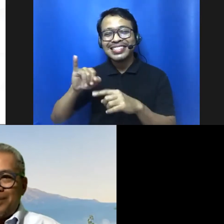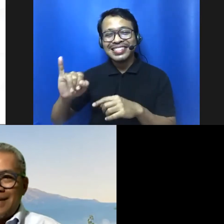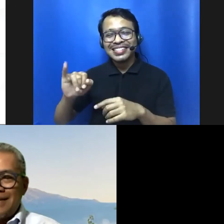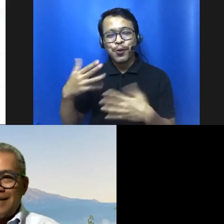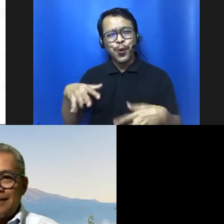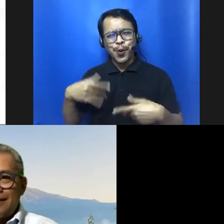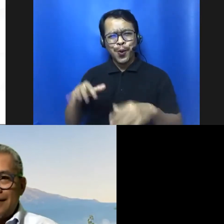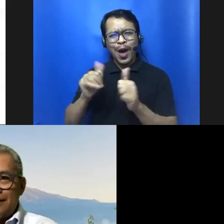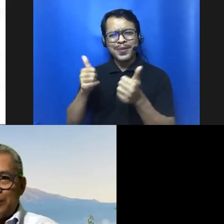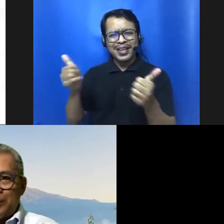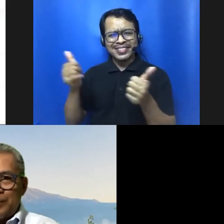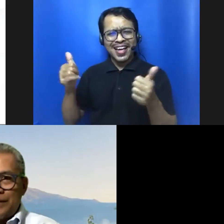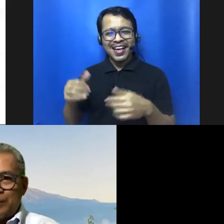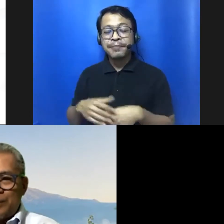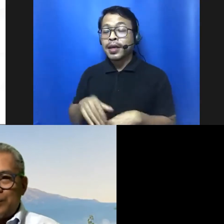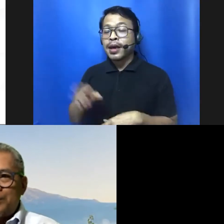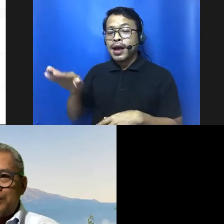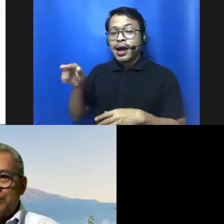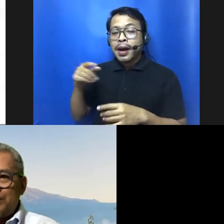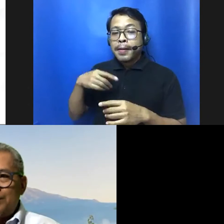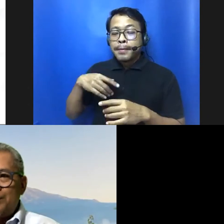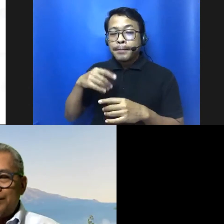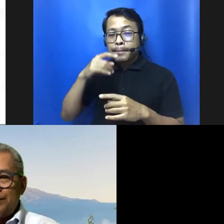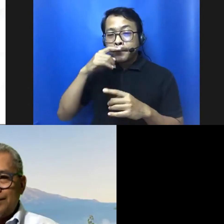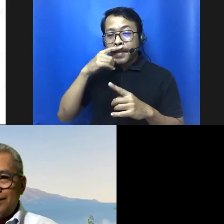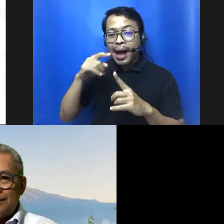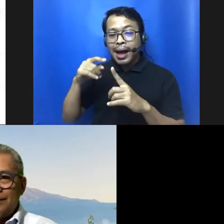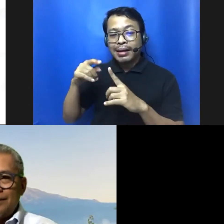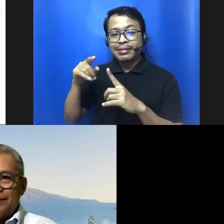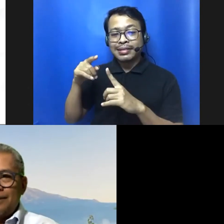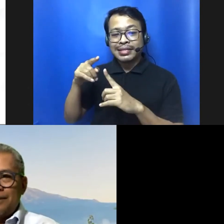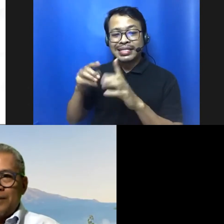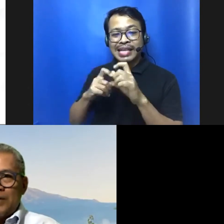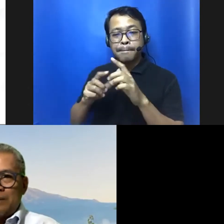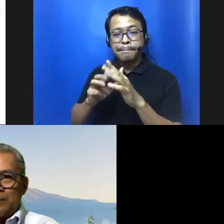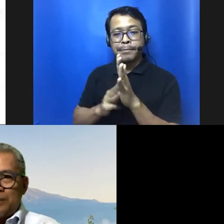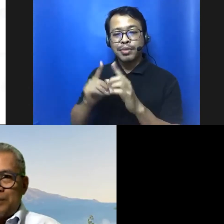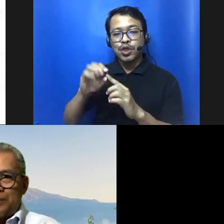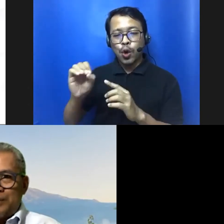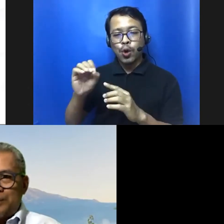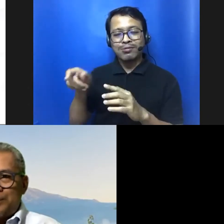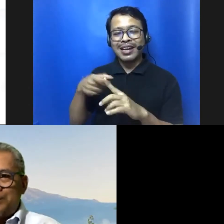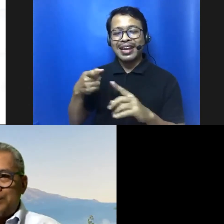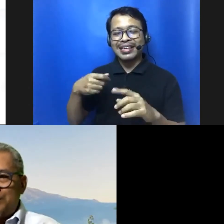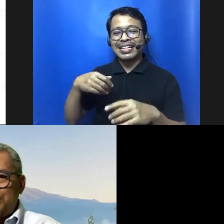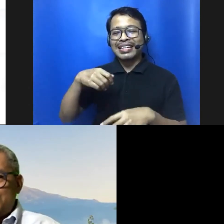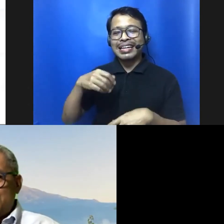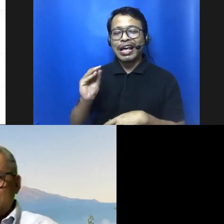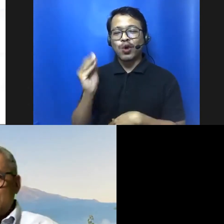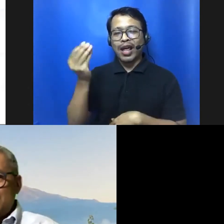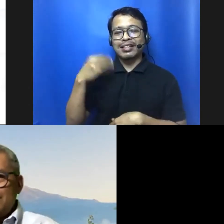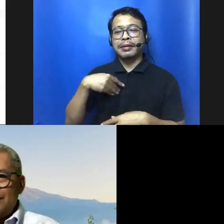ini Direktorat Pendidikan Masyarakat dan Pendidikan Khusus dari Kemendikbudristek. Nanti Pak Samto juga akan kami